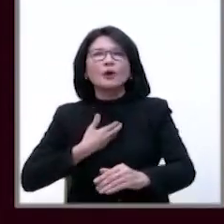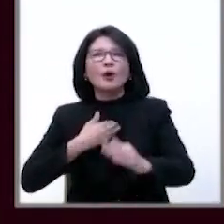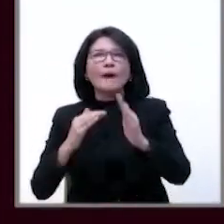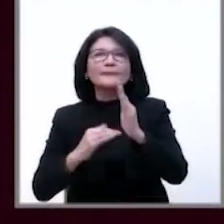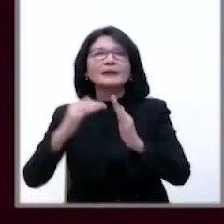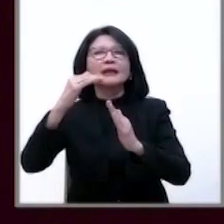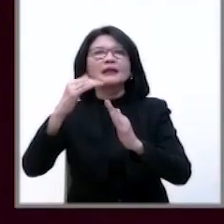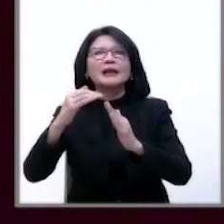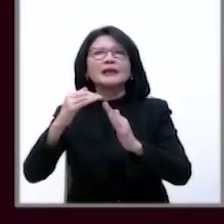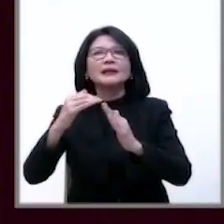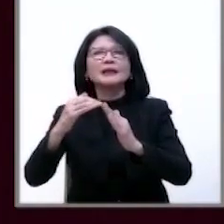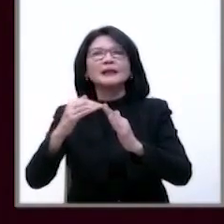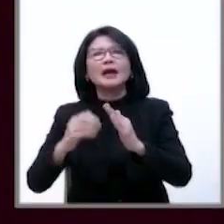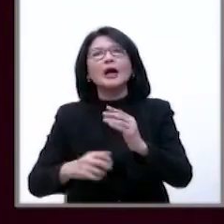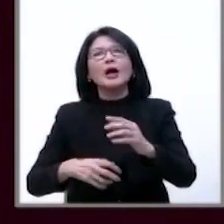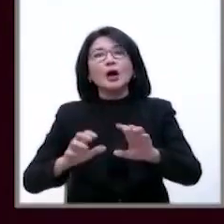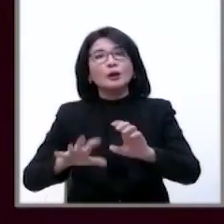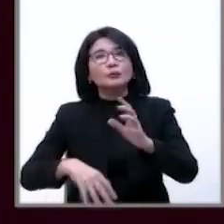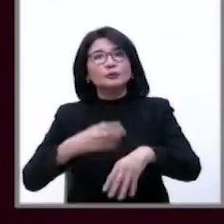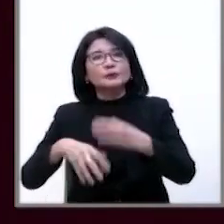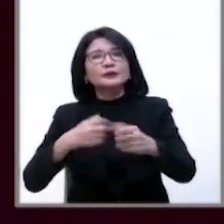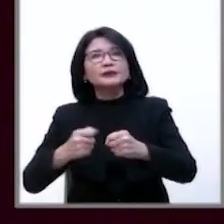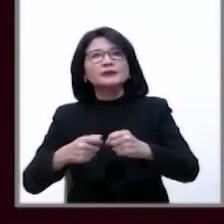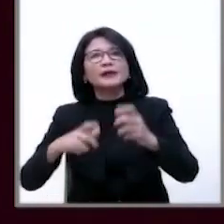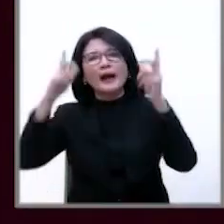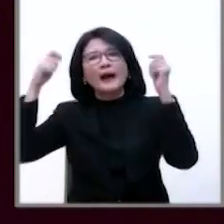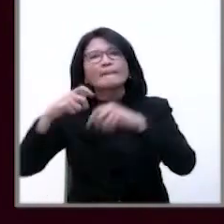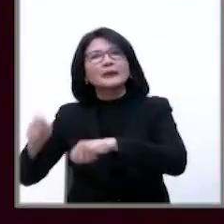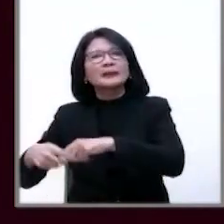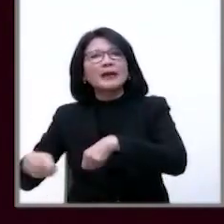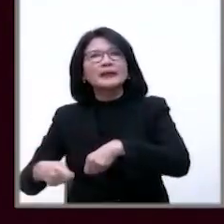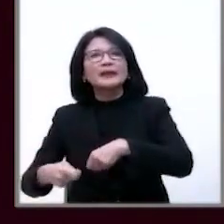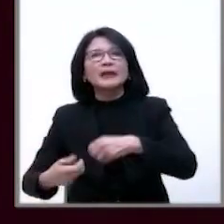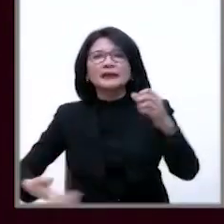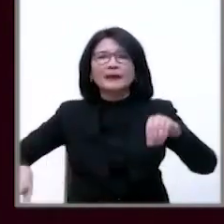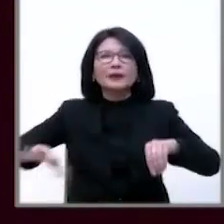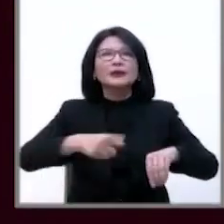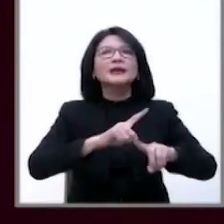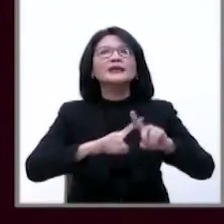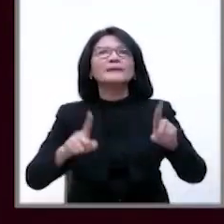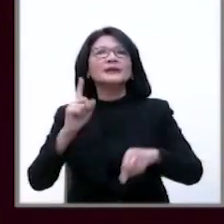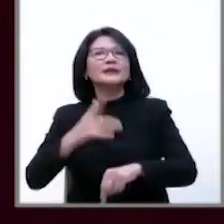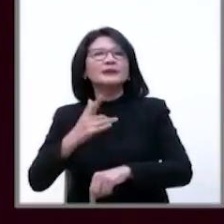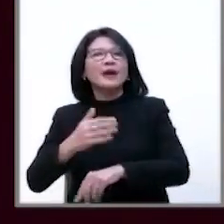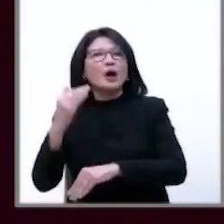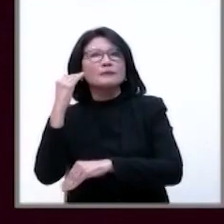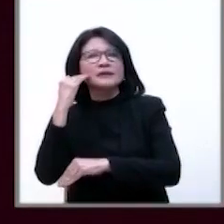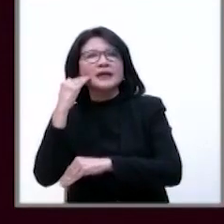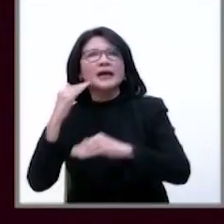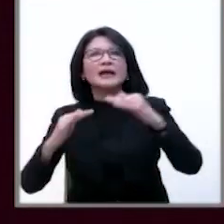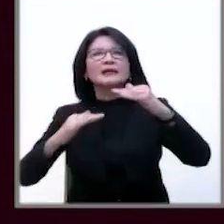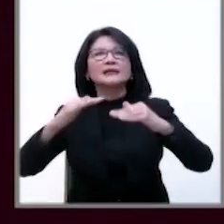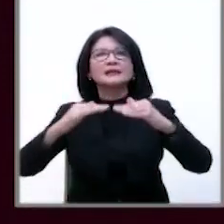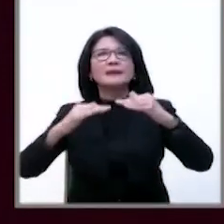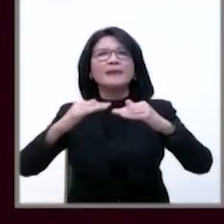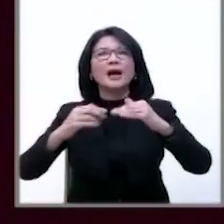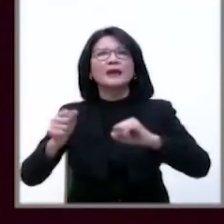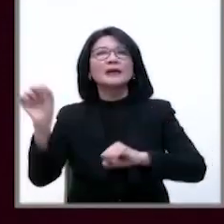produktivitas petani dan juga sektor maritim tapi kita juga wajib menjaga keseimbangan